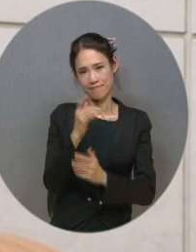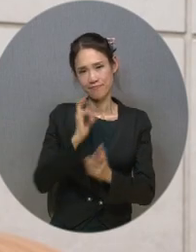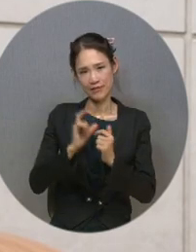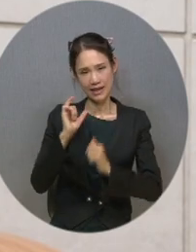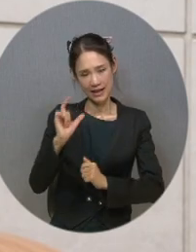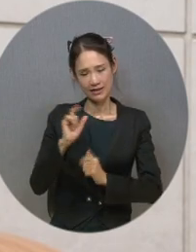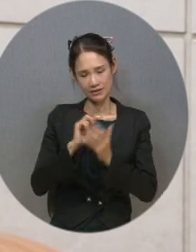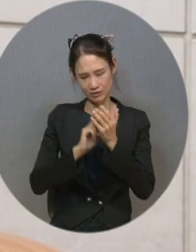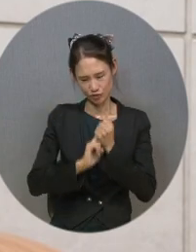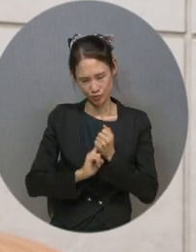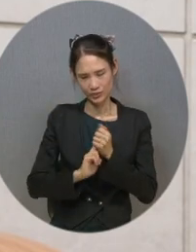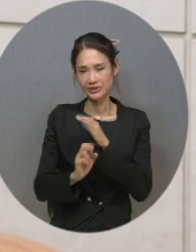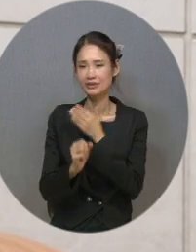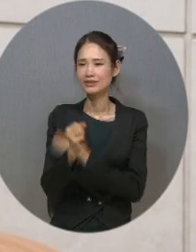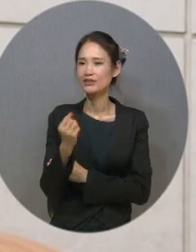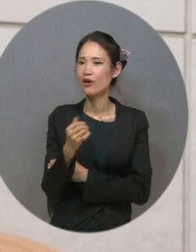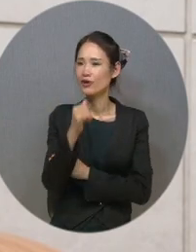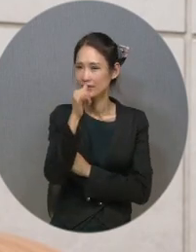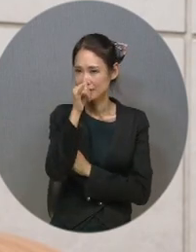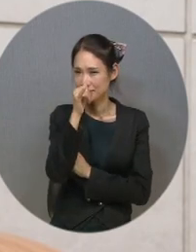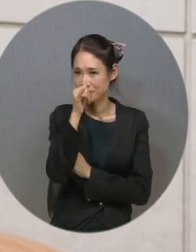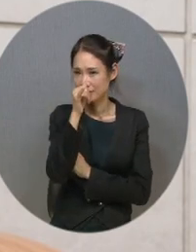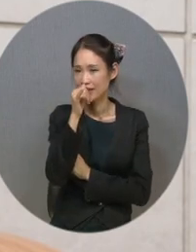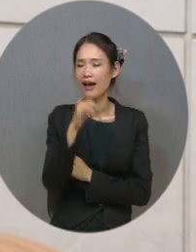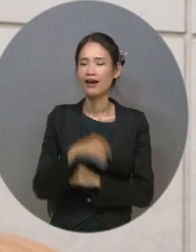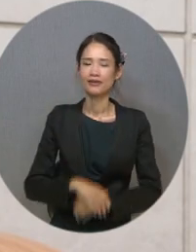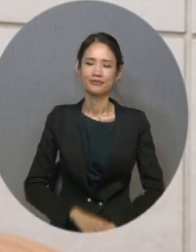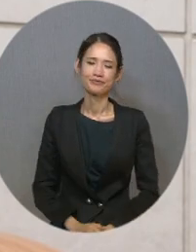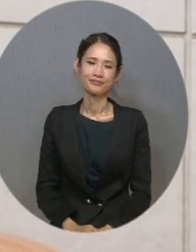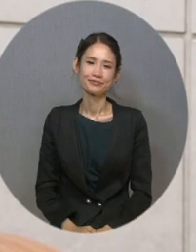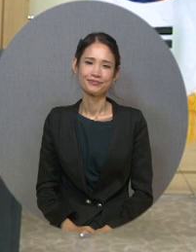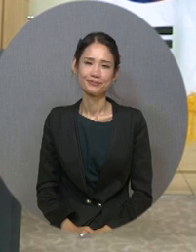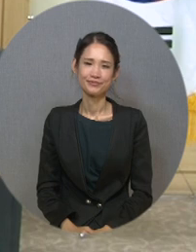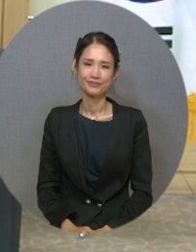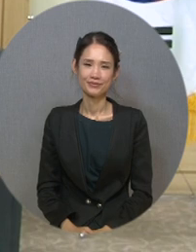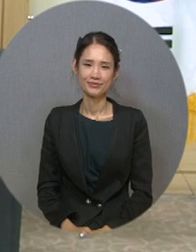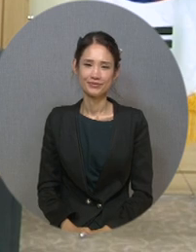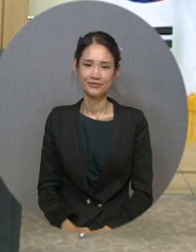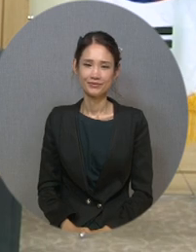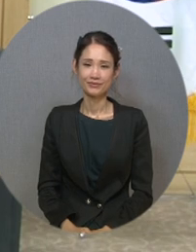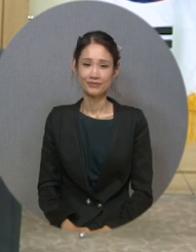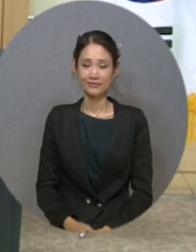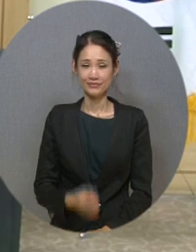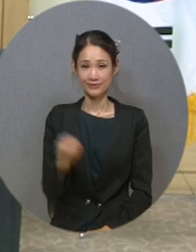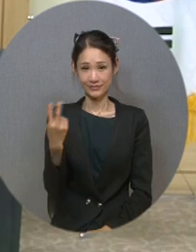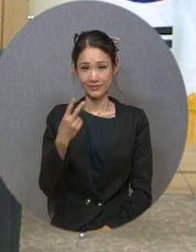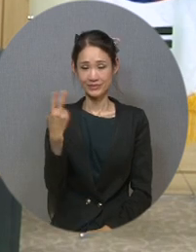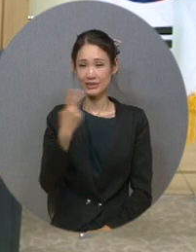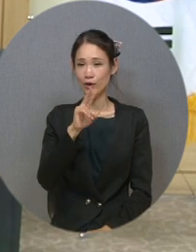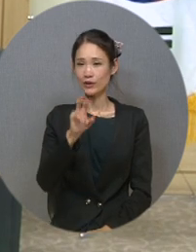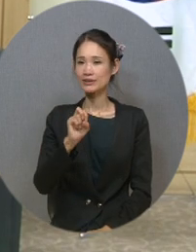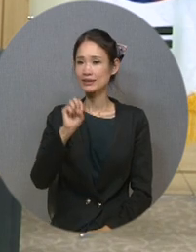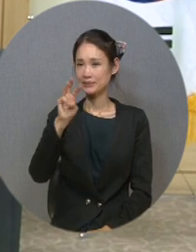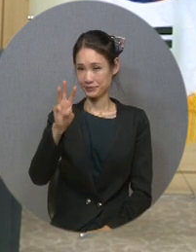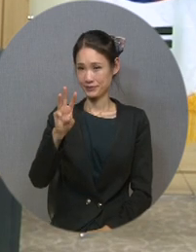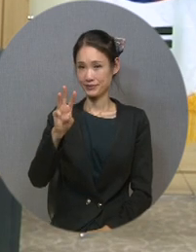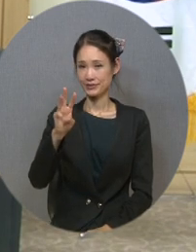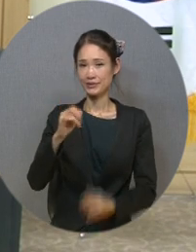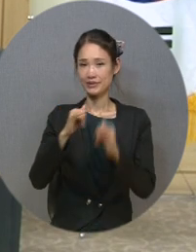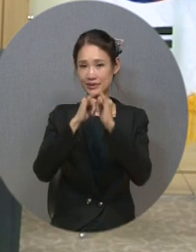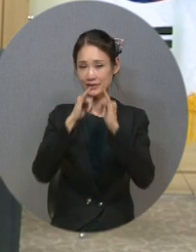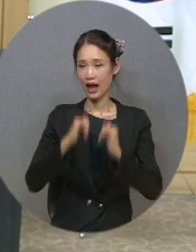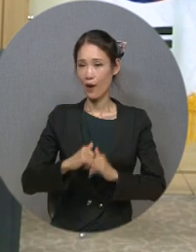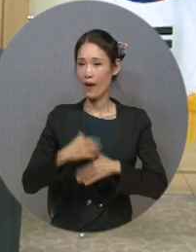강점이자 잠재력이다, 저는 이렇게 생각을 합니다. 네. 그리고 2023년